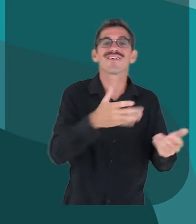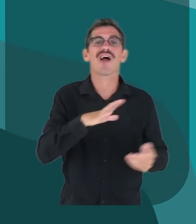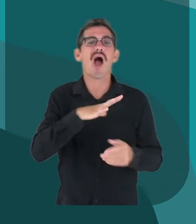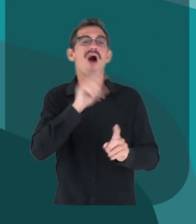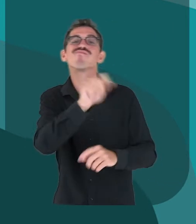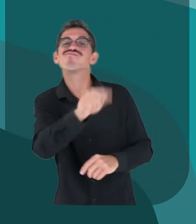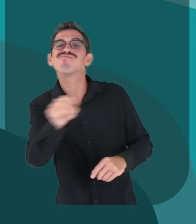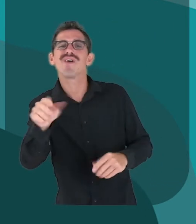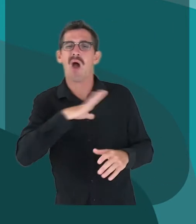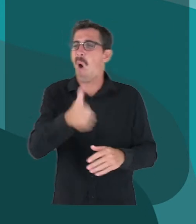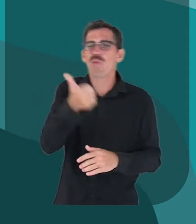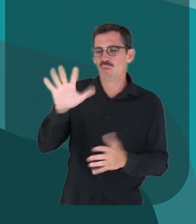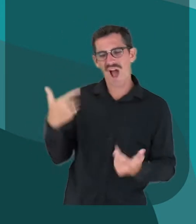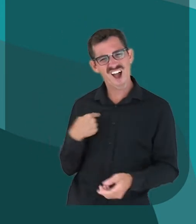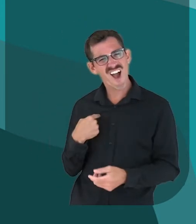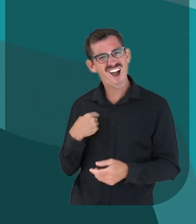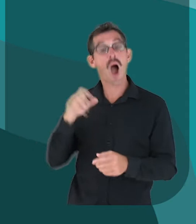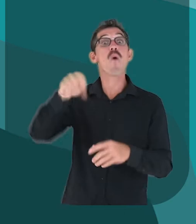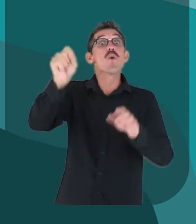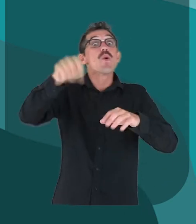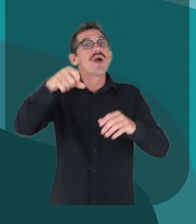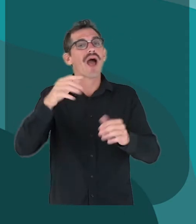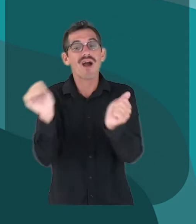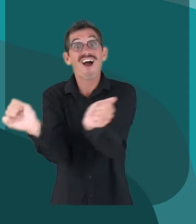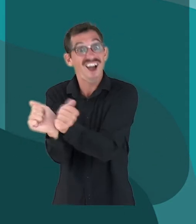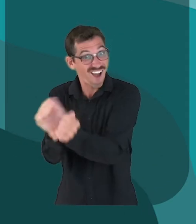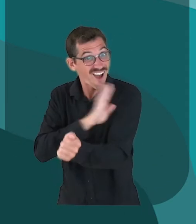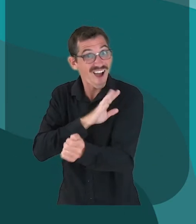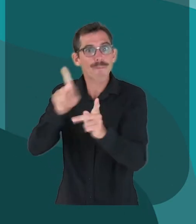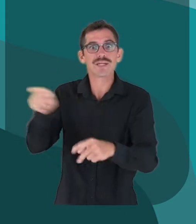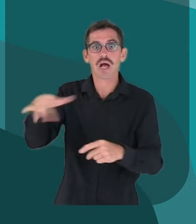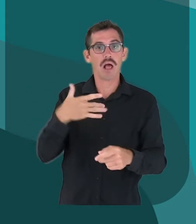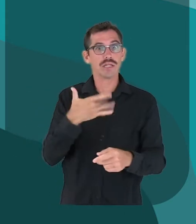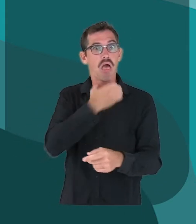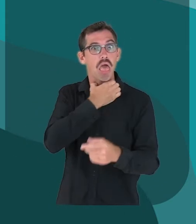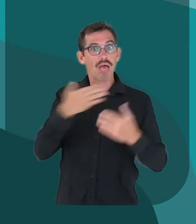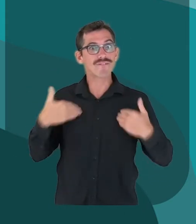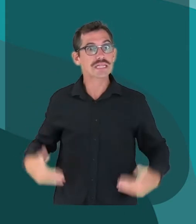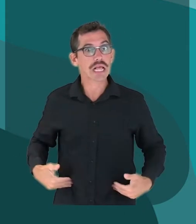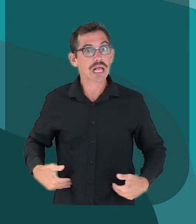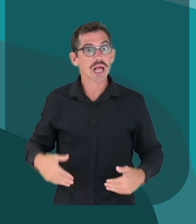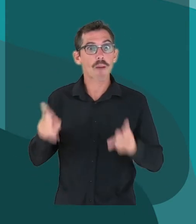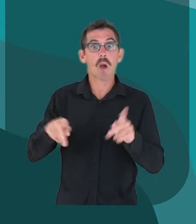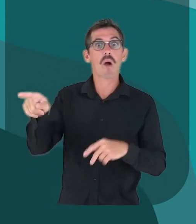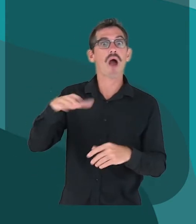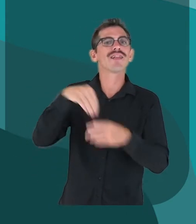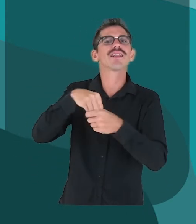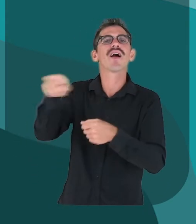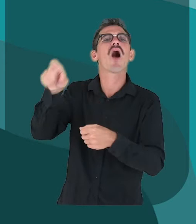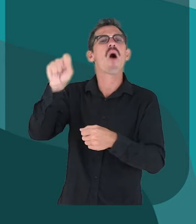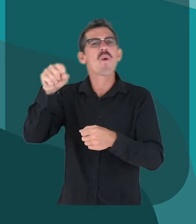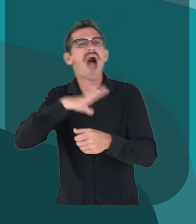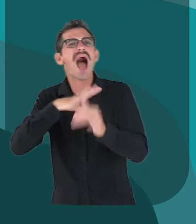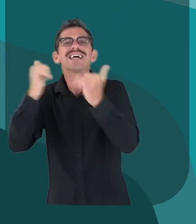avaient, j'avais quoi d'autre? Ah oui, t'avais des gens qui étaient menottés l'un à l'autre. Fait que des contraintes vraiment physiques. T'avais des gens qui avaient... Ah oui, puis il y avait une